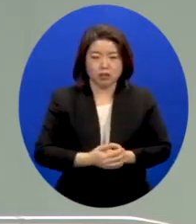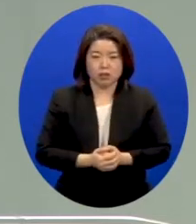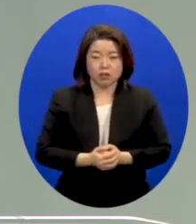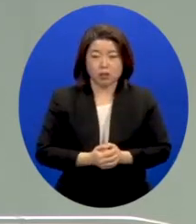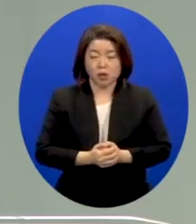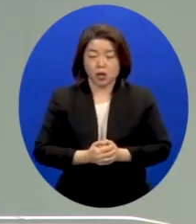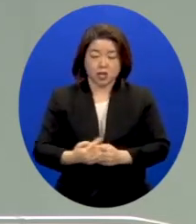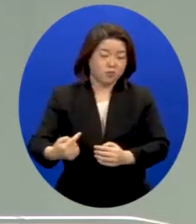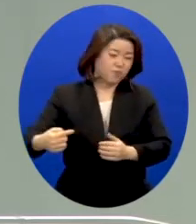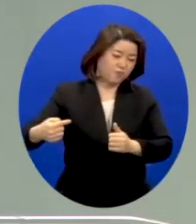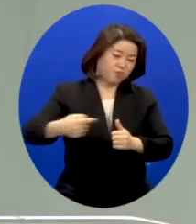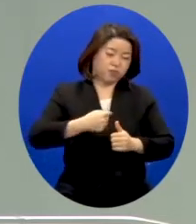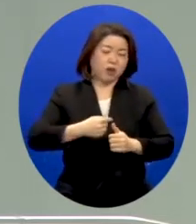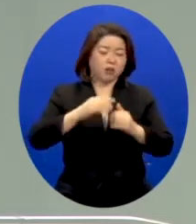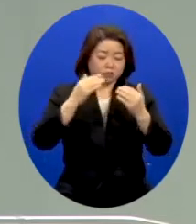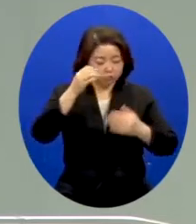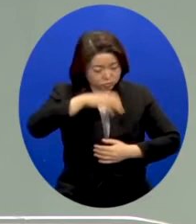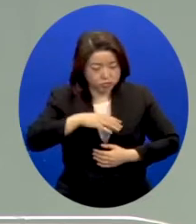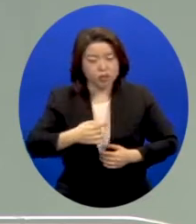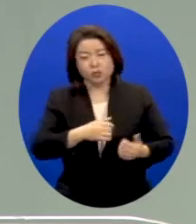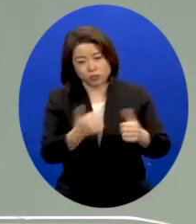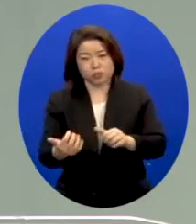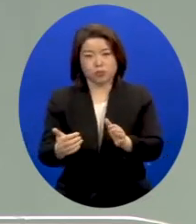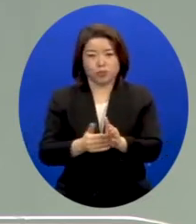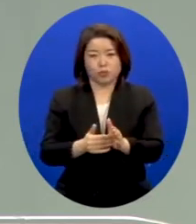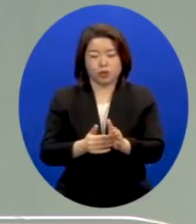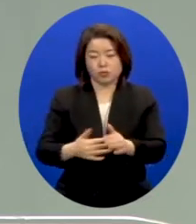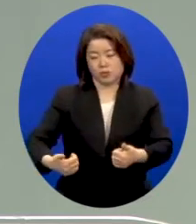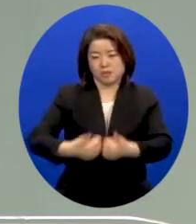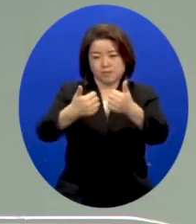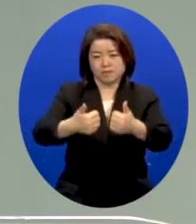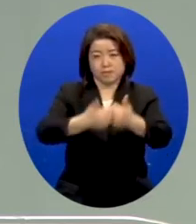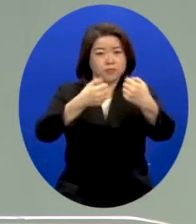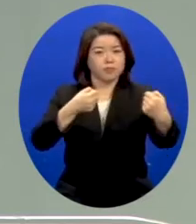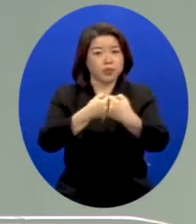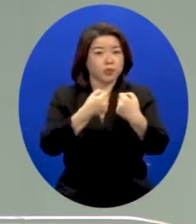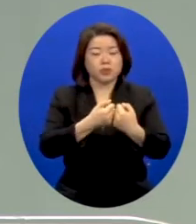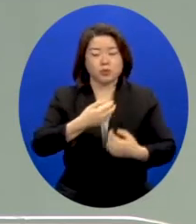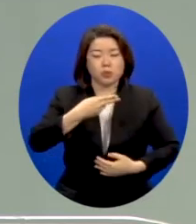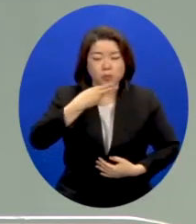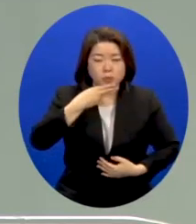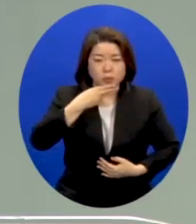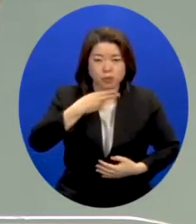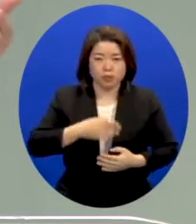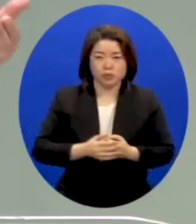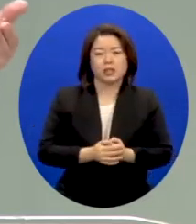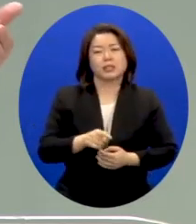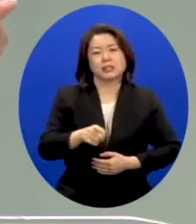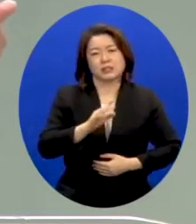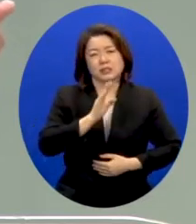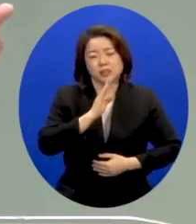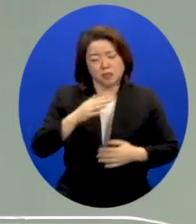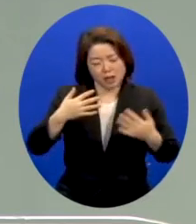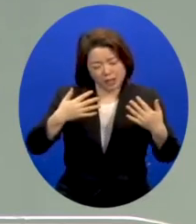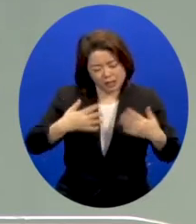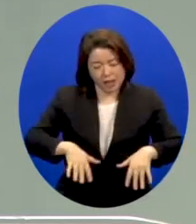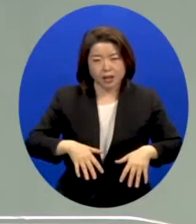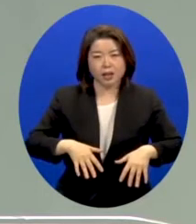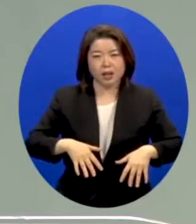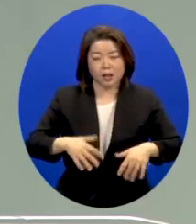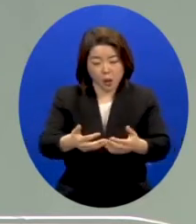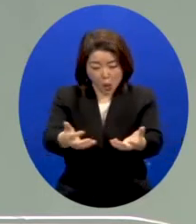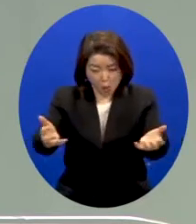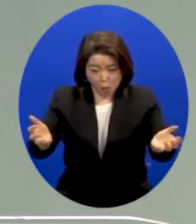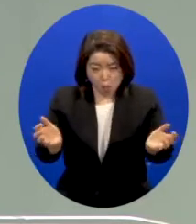죽임을 당했어요 누구도 대항하지 않았습니다 그런 참으로 약할 보이는